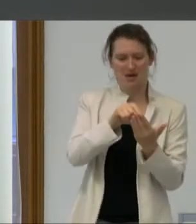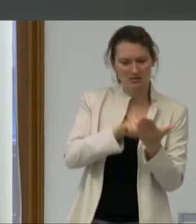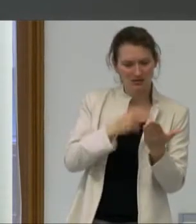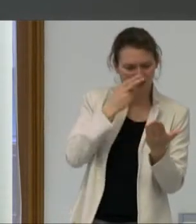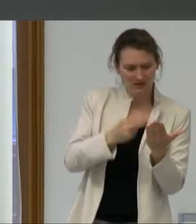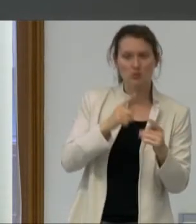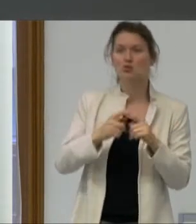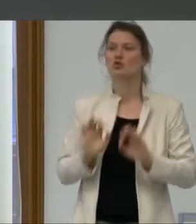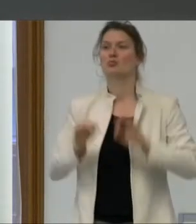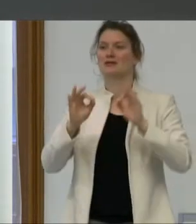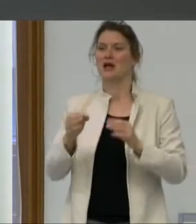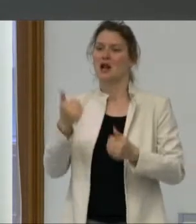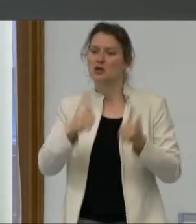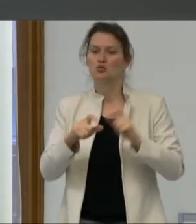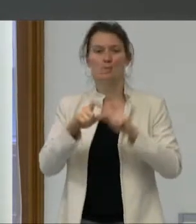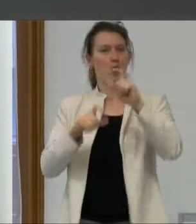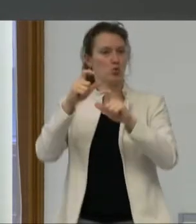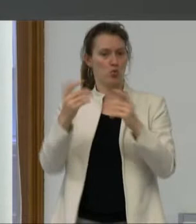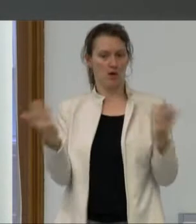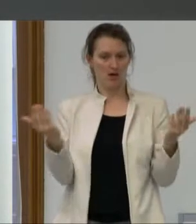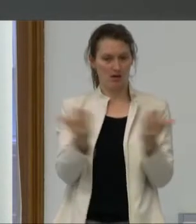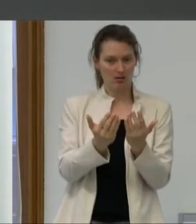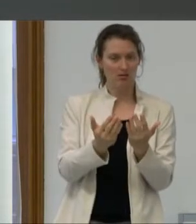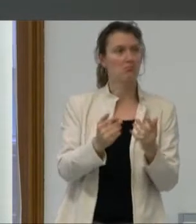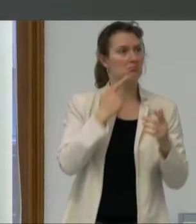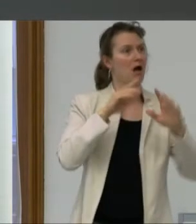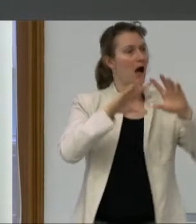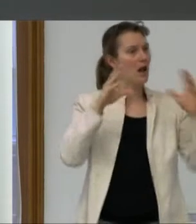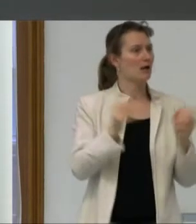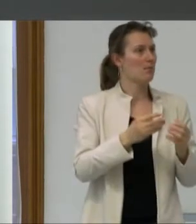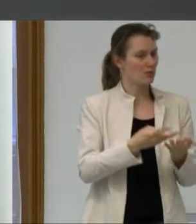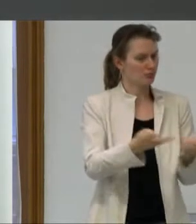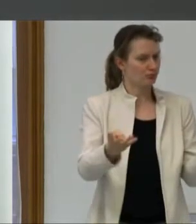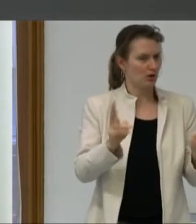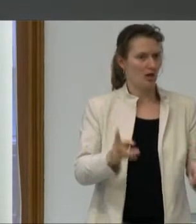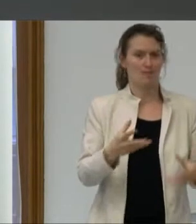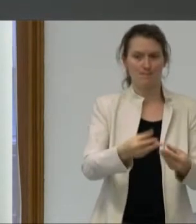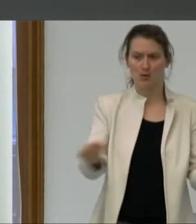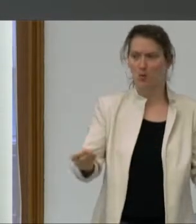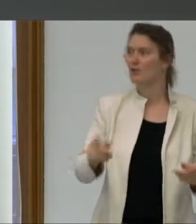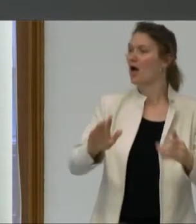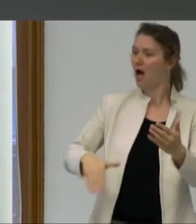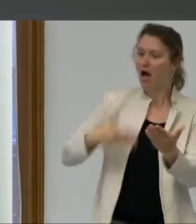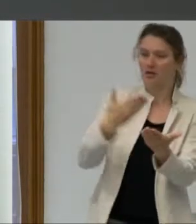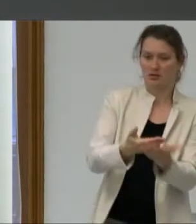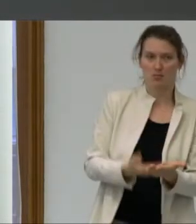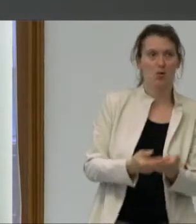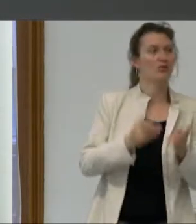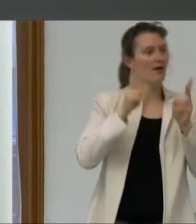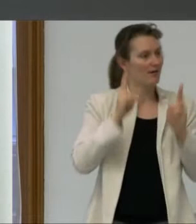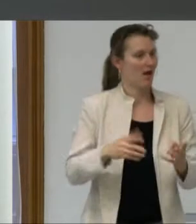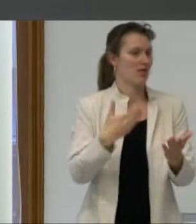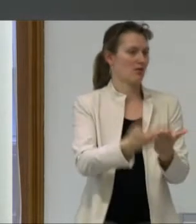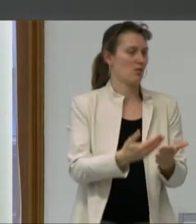Spezialisierung, die im Rahmen von Spezialisierung ganz allgemein möglich sein sollte, soll auch angeboten werden, kann angeboten